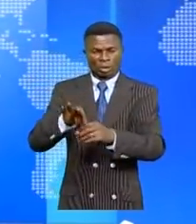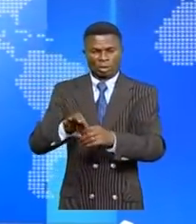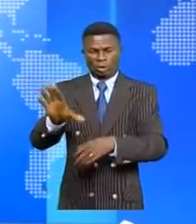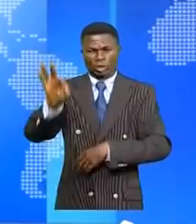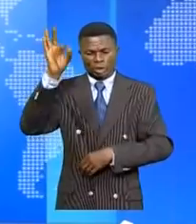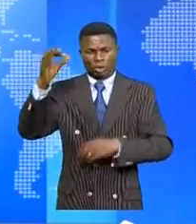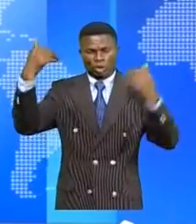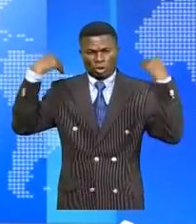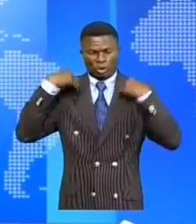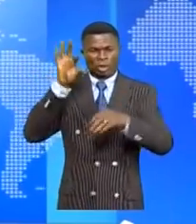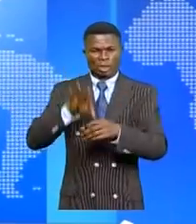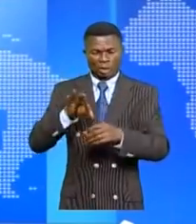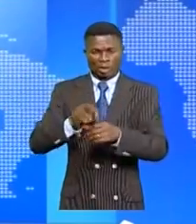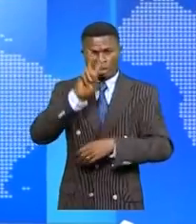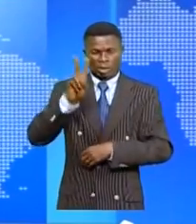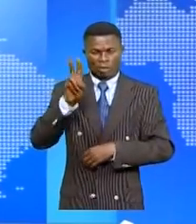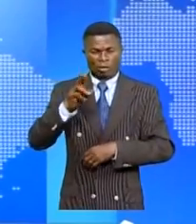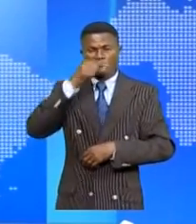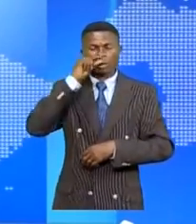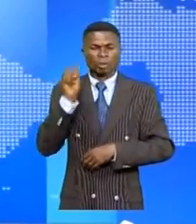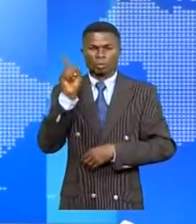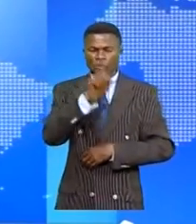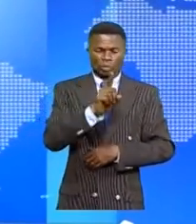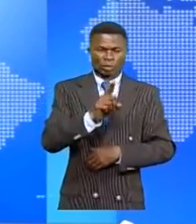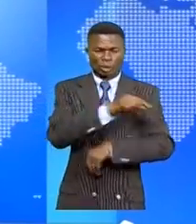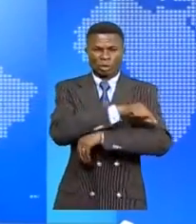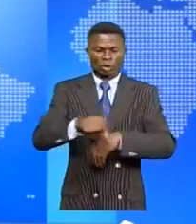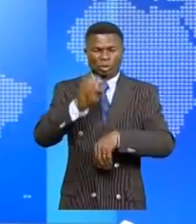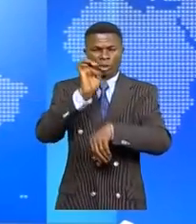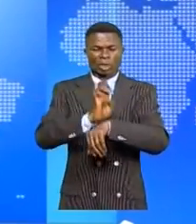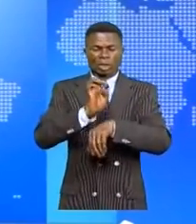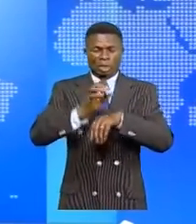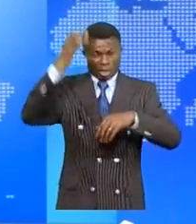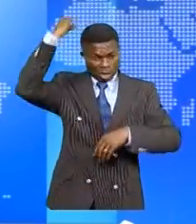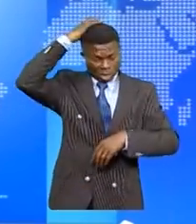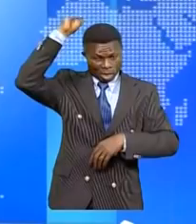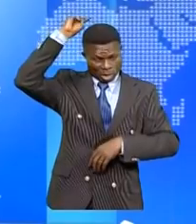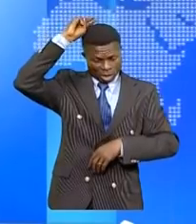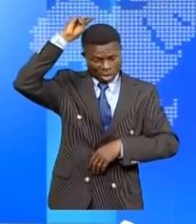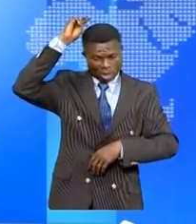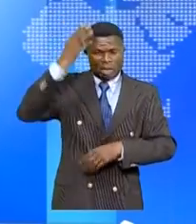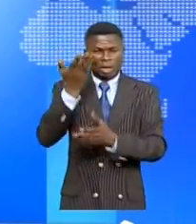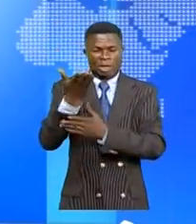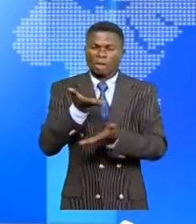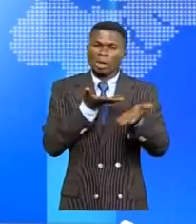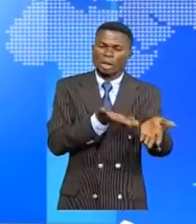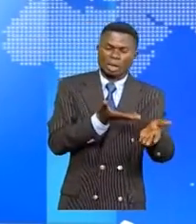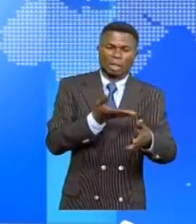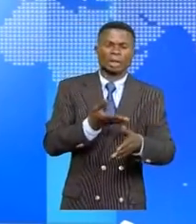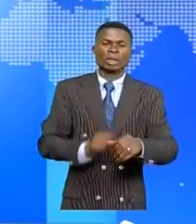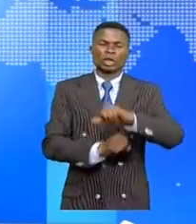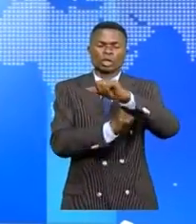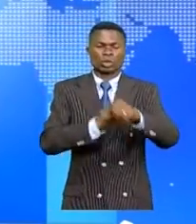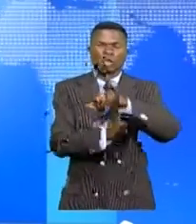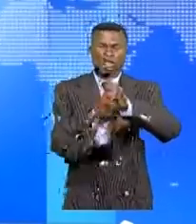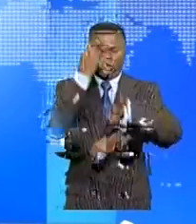ses animateurs. Ce vendredi, il a été reçu par le cardinal Fridolin Mbongo. Objectif, solliciter l'accompagnement de l'Église catholique